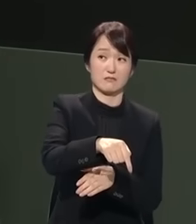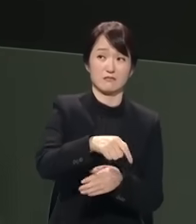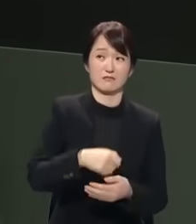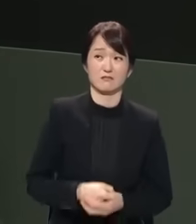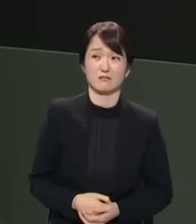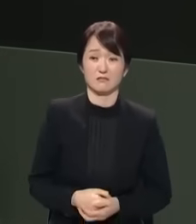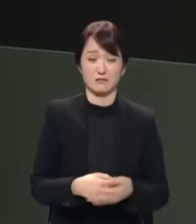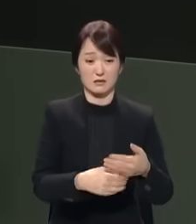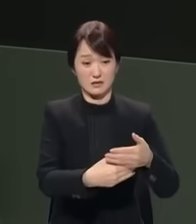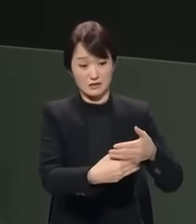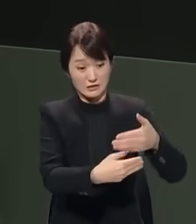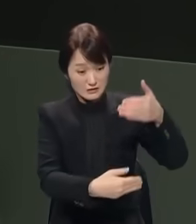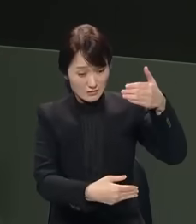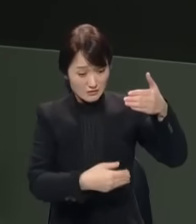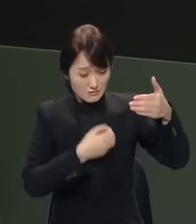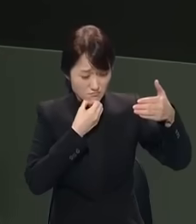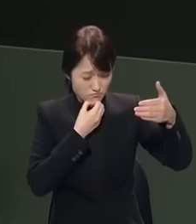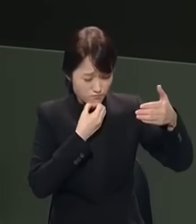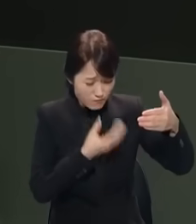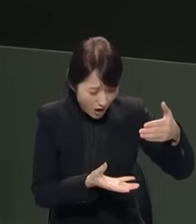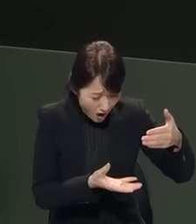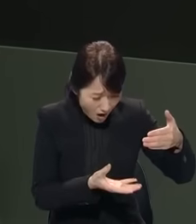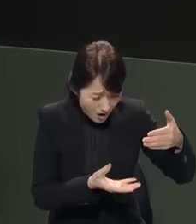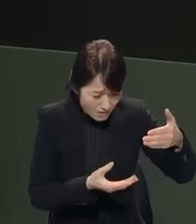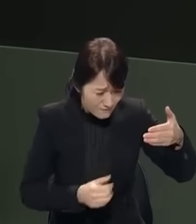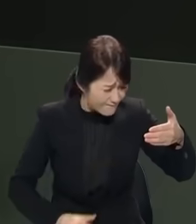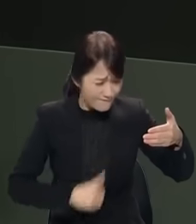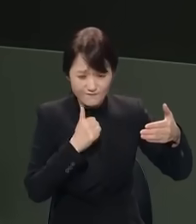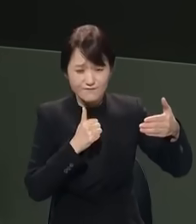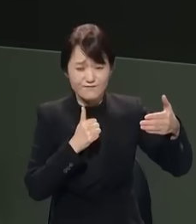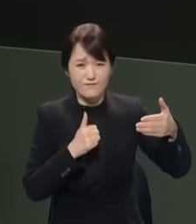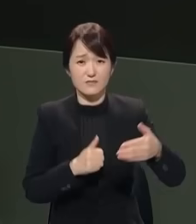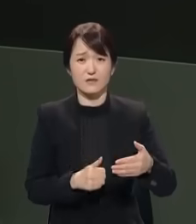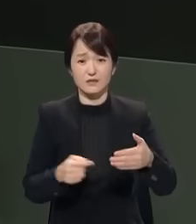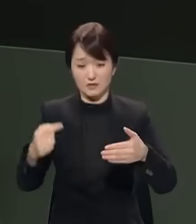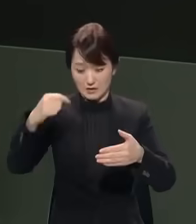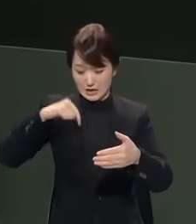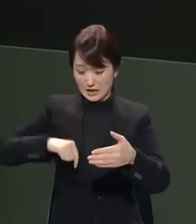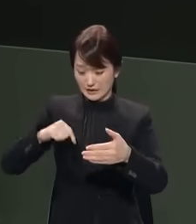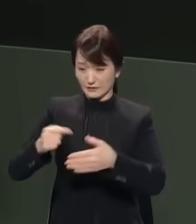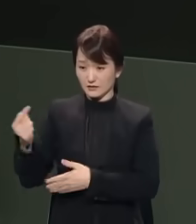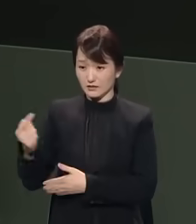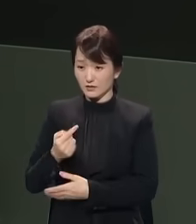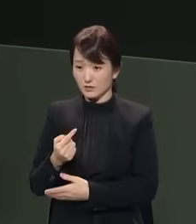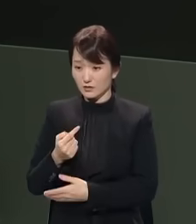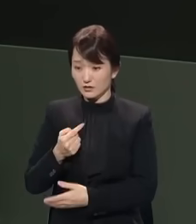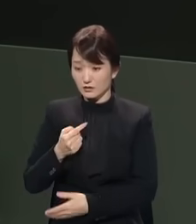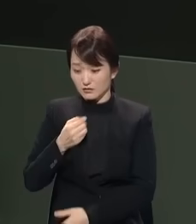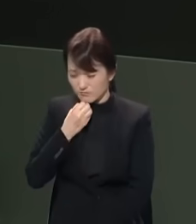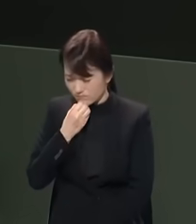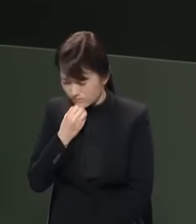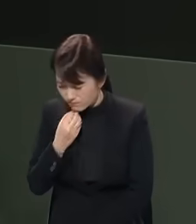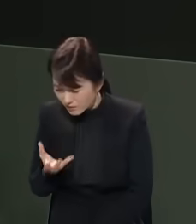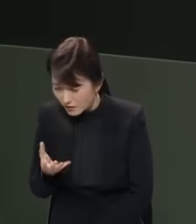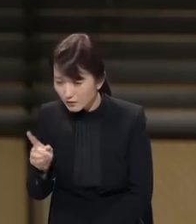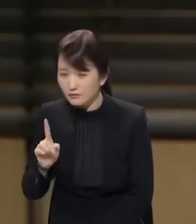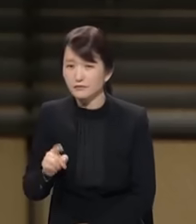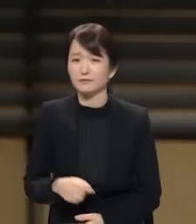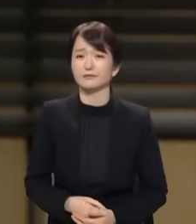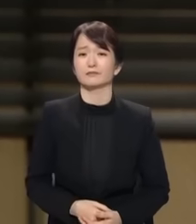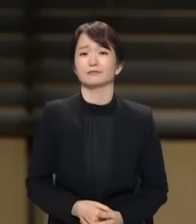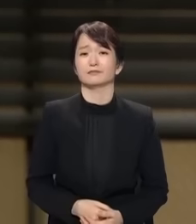무슨 담벼락 밑에 저짓을 해도 막 화가 나는데 실내에 들어와가지고 저짓을 했으니. 그쵸, 뭐 이거 뭐 그 이제